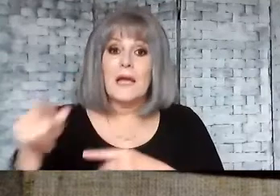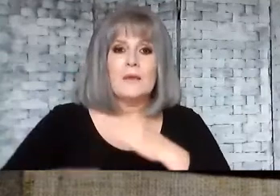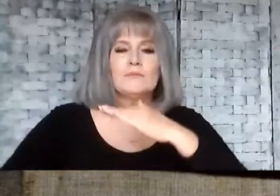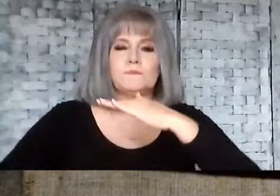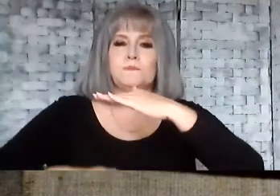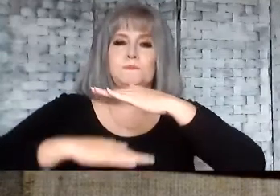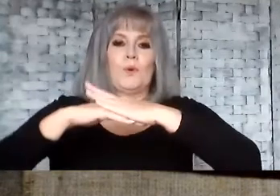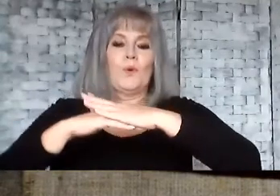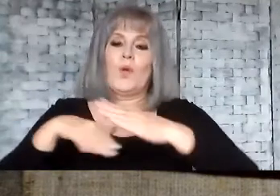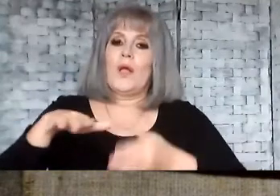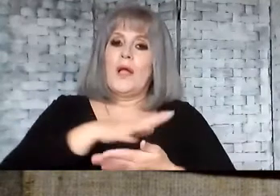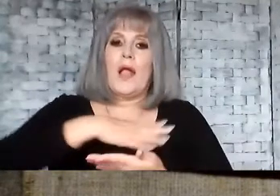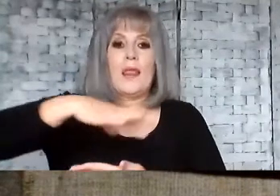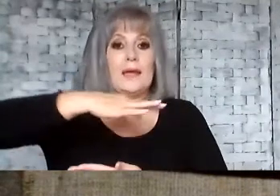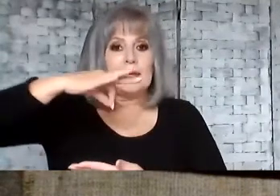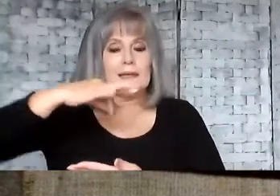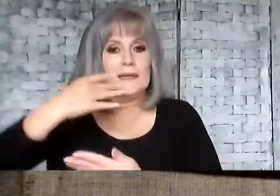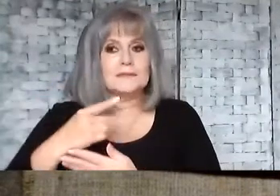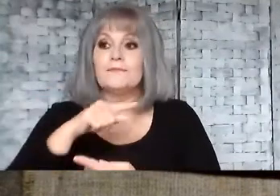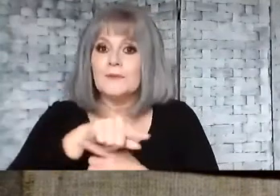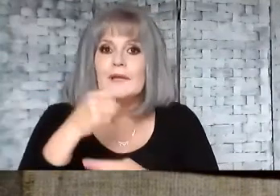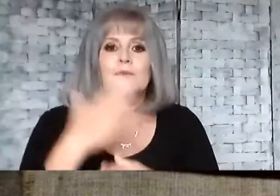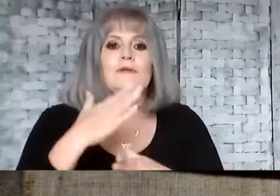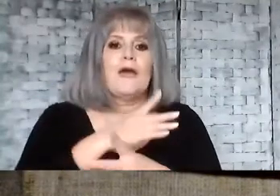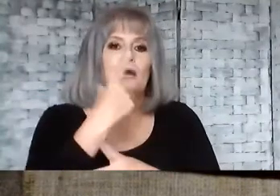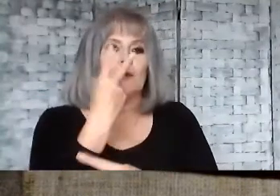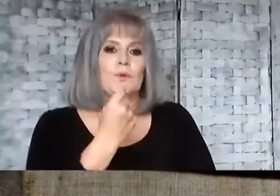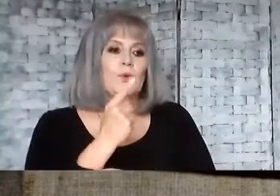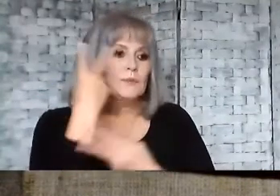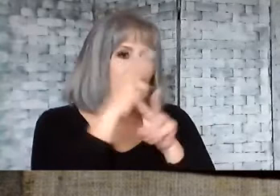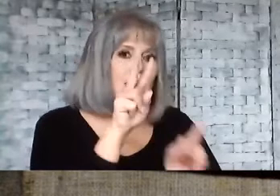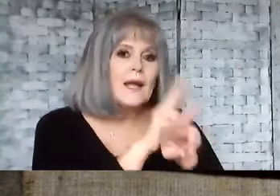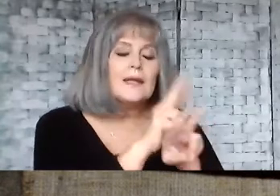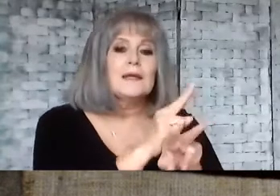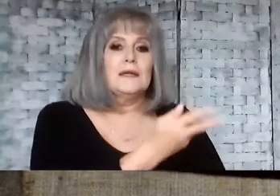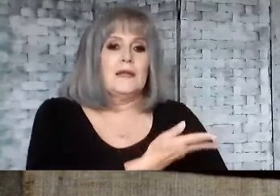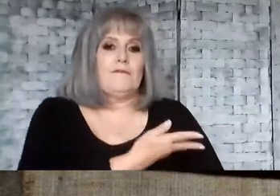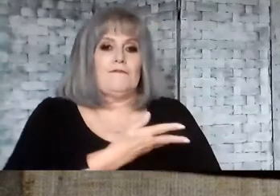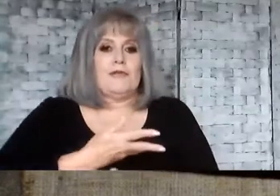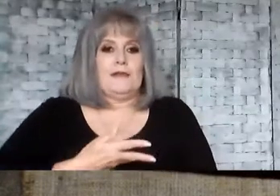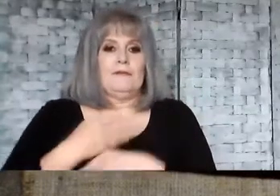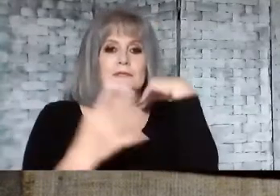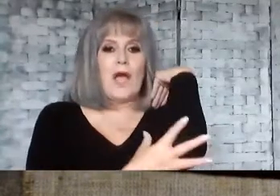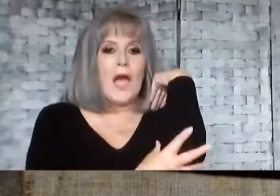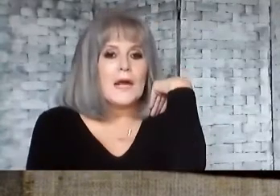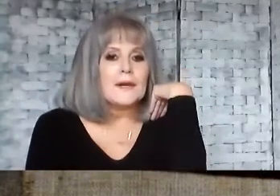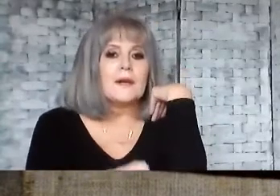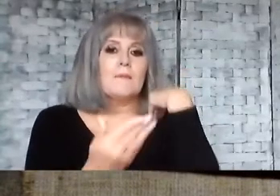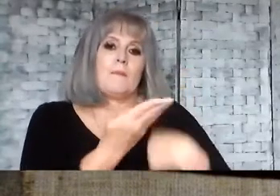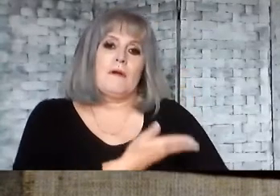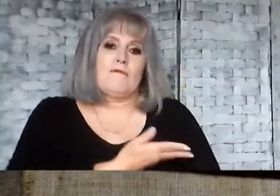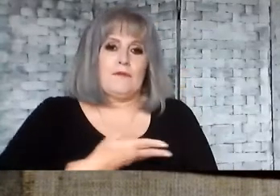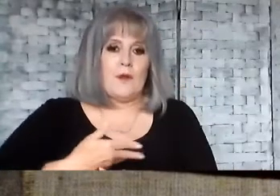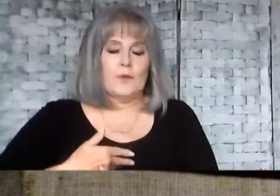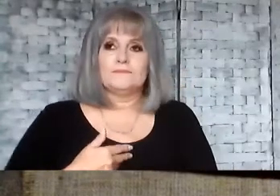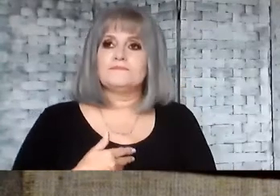Heilige Gees wees en hulle moet hierdie belangrike werk doen. Die disippels het ingestem, dis 'n goeie besluit en hulle kies toe 7